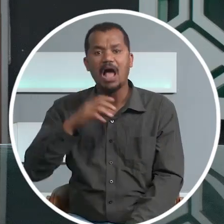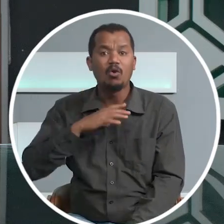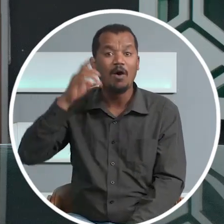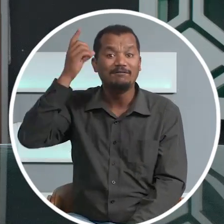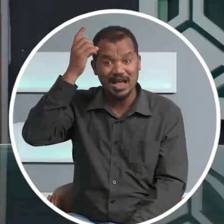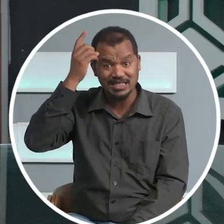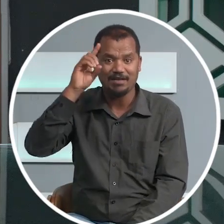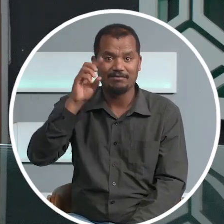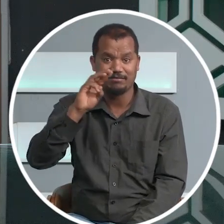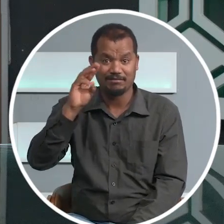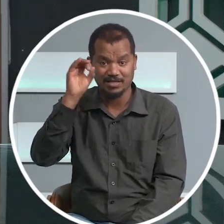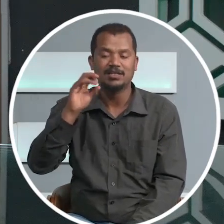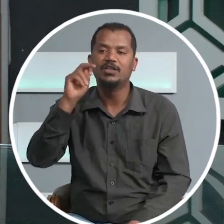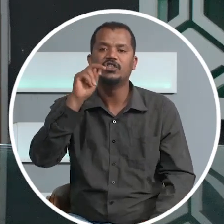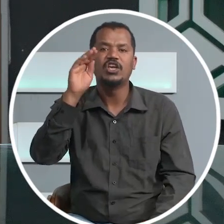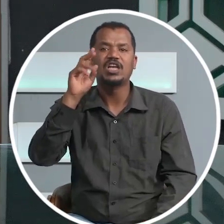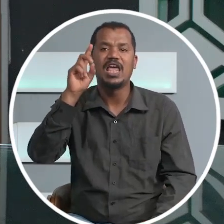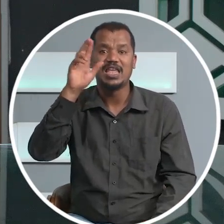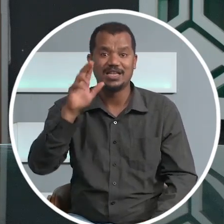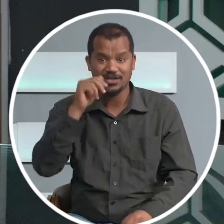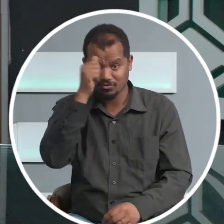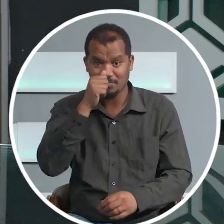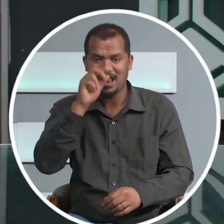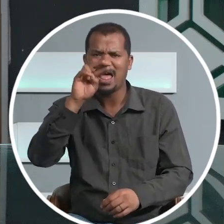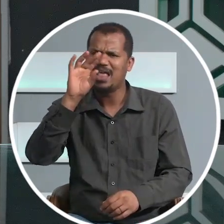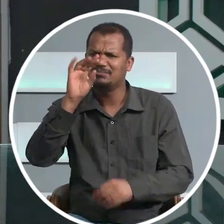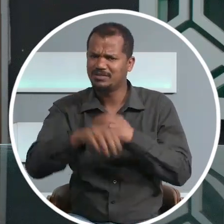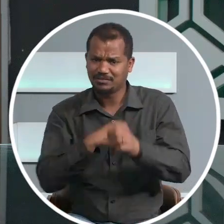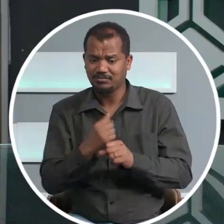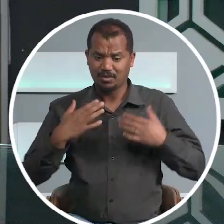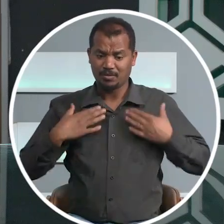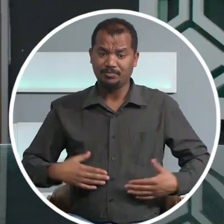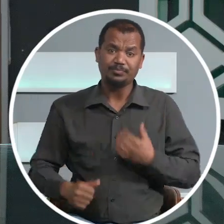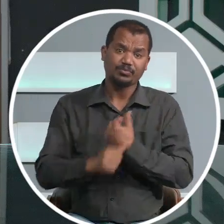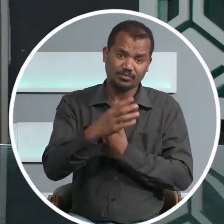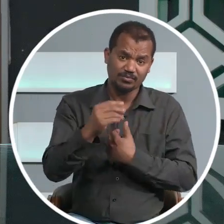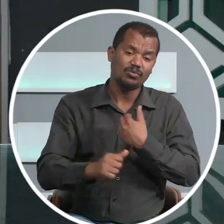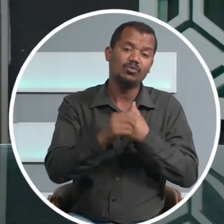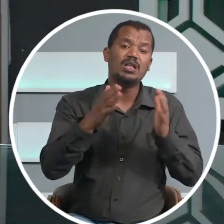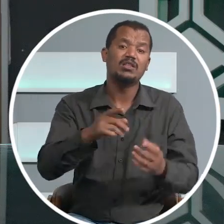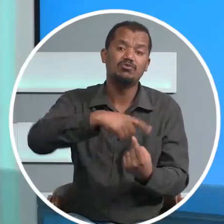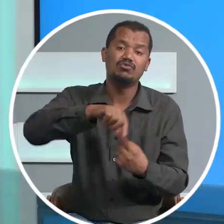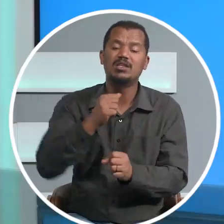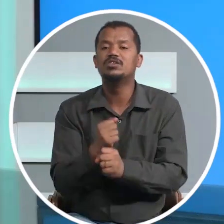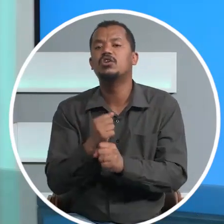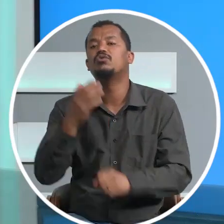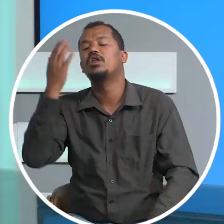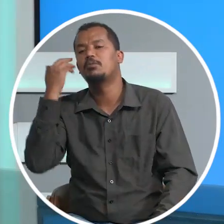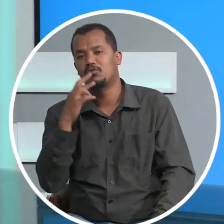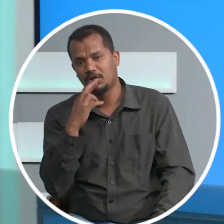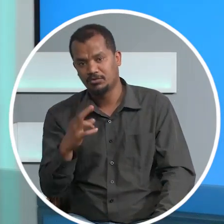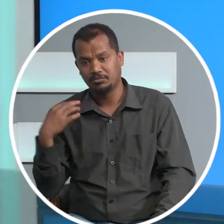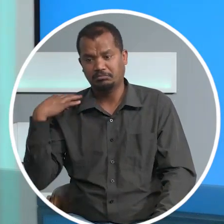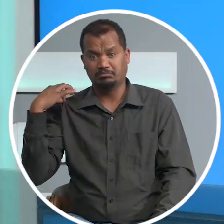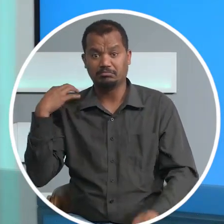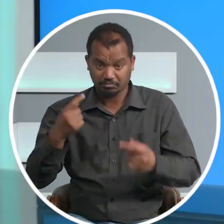አቶ ፋሲል አየለ በቼሻየር ኢትዮጵያ ለ28 ዓመታት በአካል ጉዳትና ጉዳተኝነት ዙሪያ ላይ ሲሰሩ የነበሩ